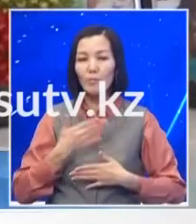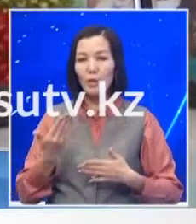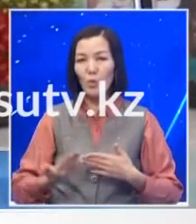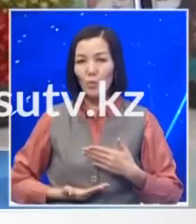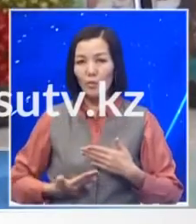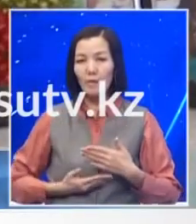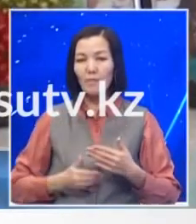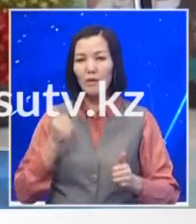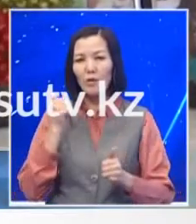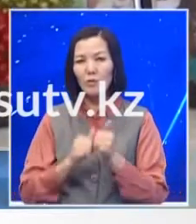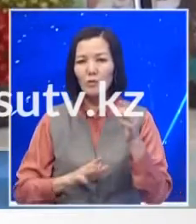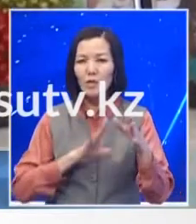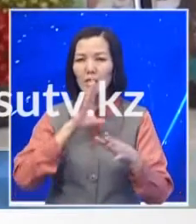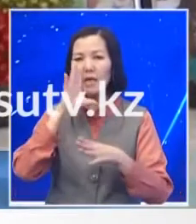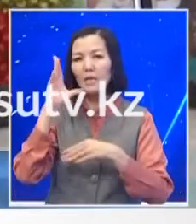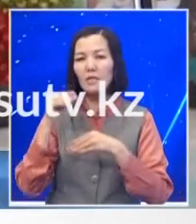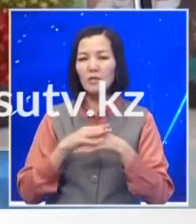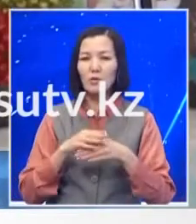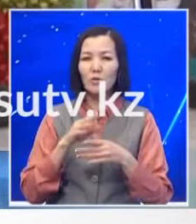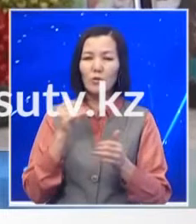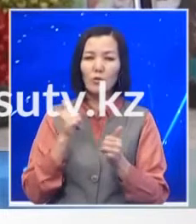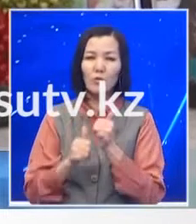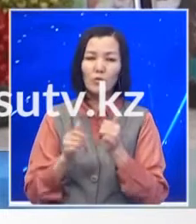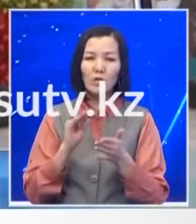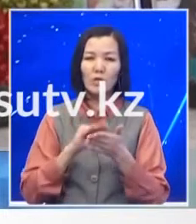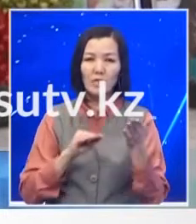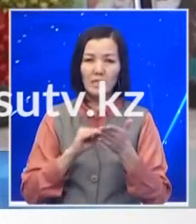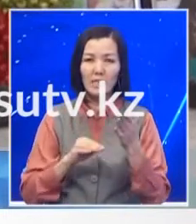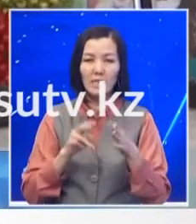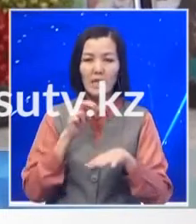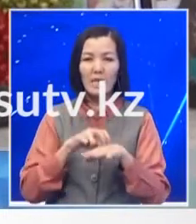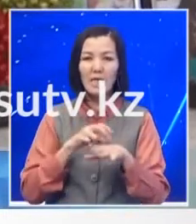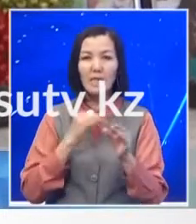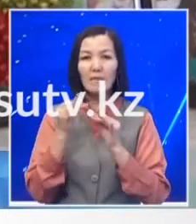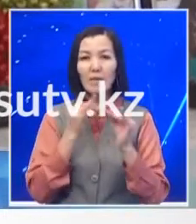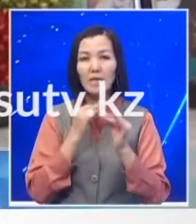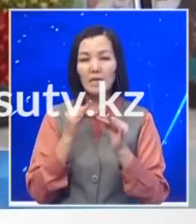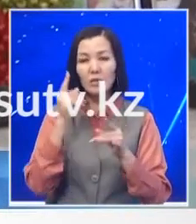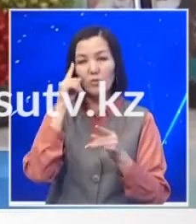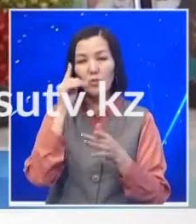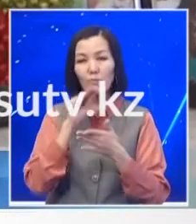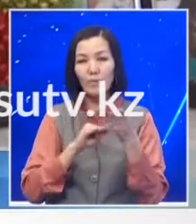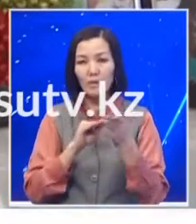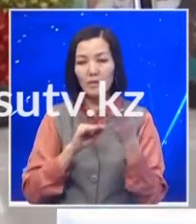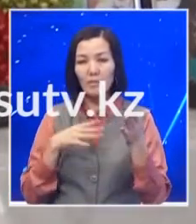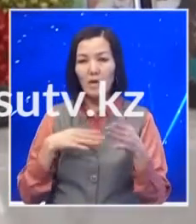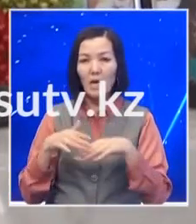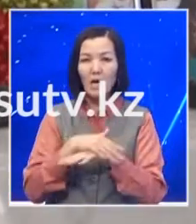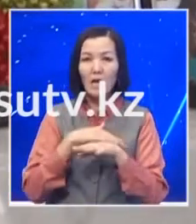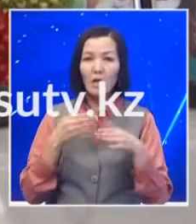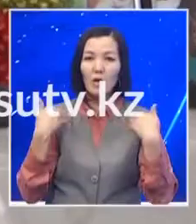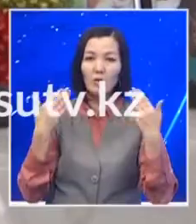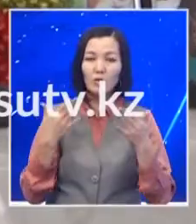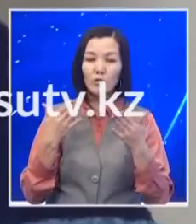Ол менің күндегі тыныс тіршілігім, күнде мақала жазу барысында мен сол дәрігерлермен кеңесіп, солардың ойын, солардың пікірін халыққа жеткізуге,